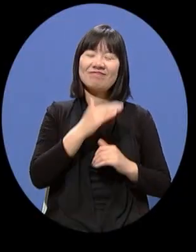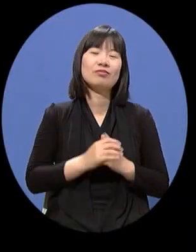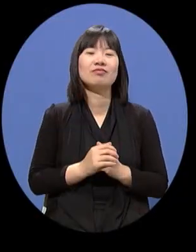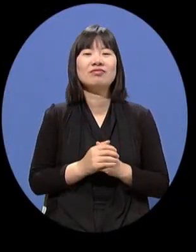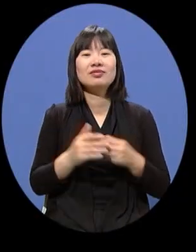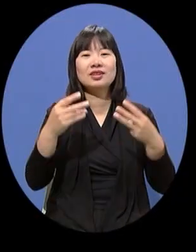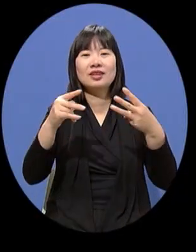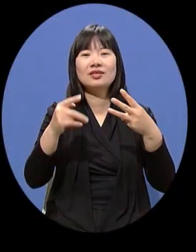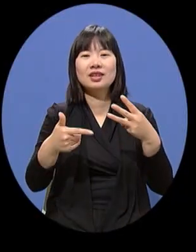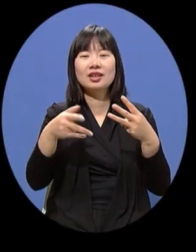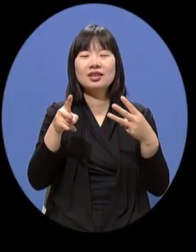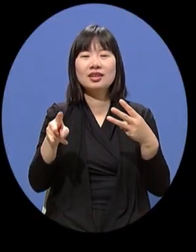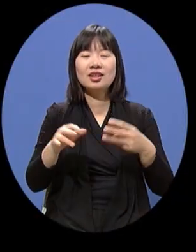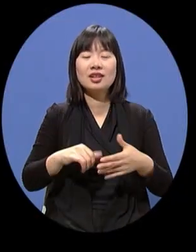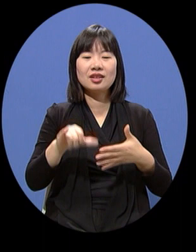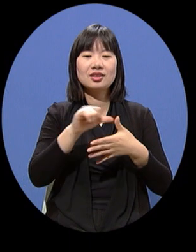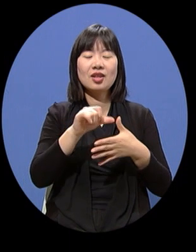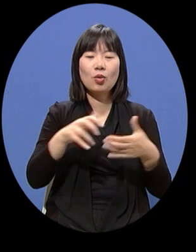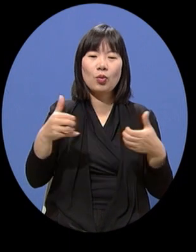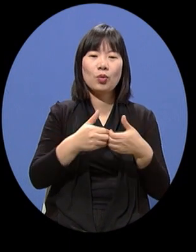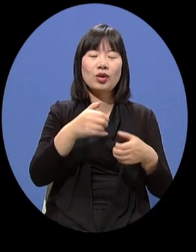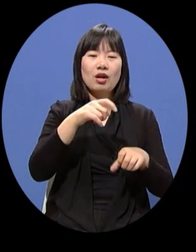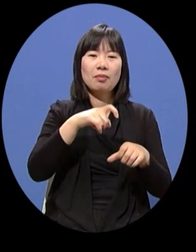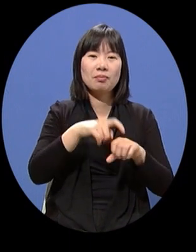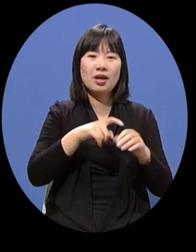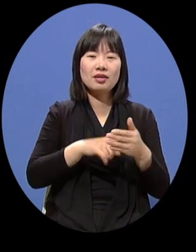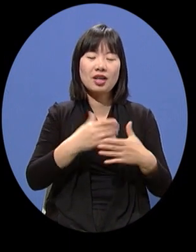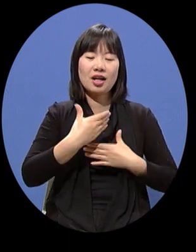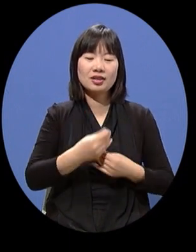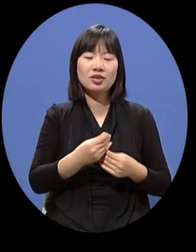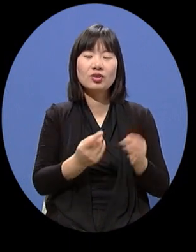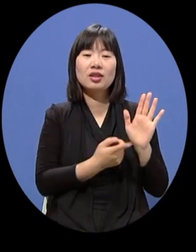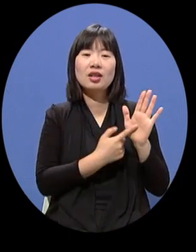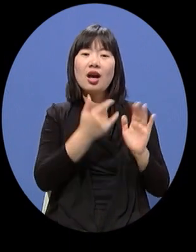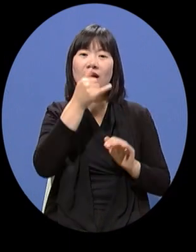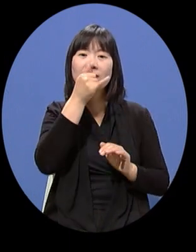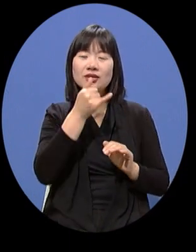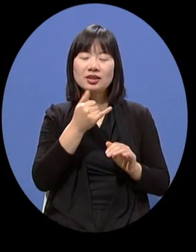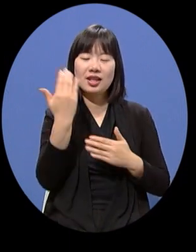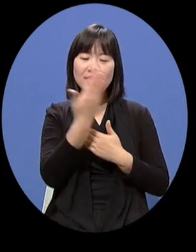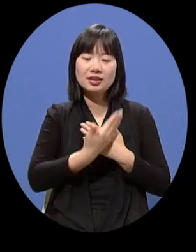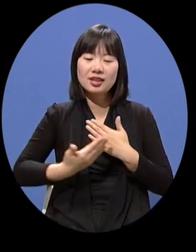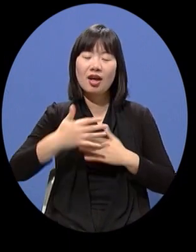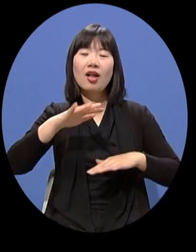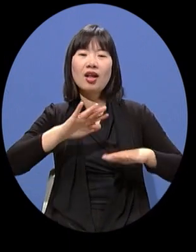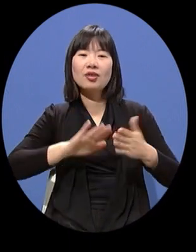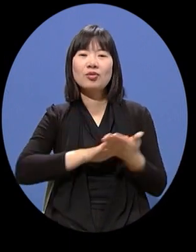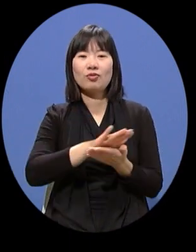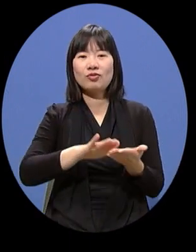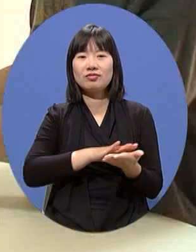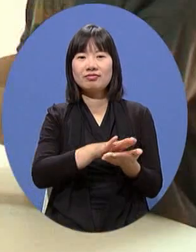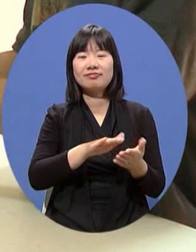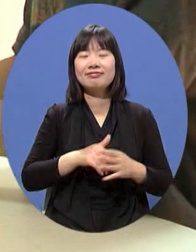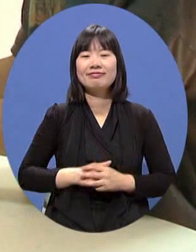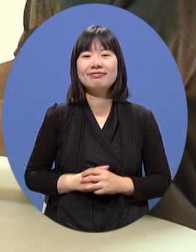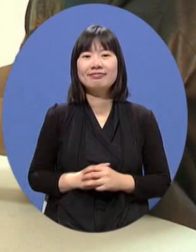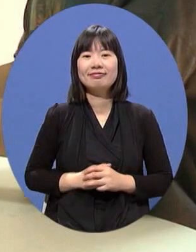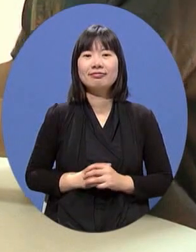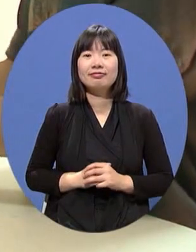3단계. 서진이의 공격적인 마음을 안전하게 발산할 수 있는 신체 놀이.